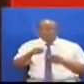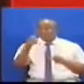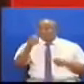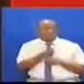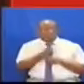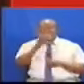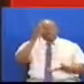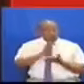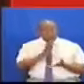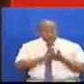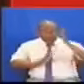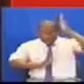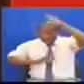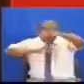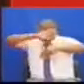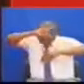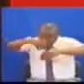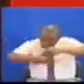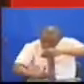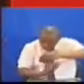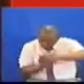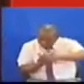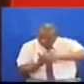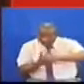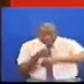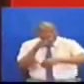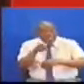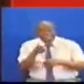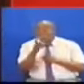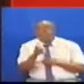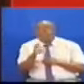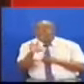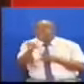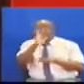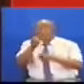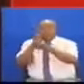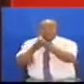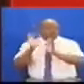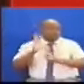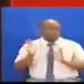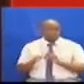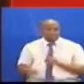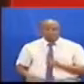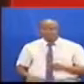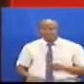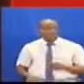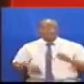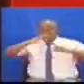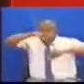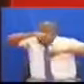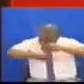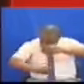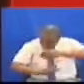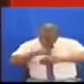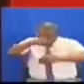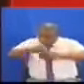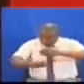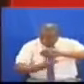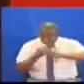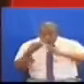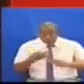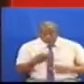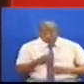kweli kweli. Hii vita haichagui silaha. Wewe piga nyungu yako vizuri, kunywa juisi yako